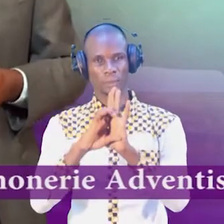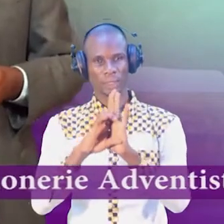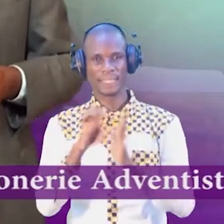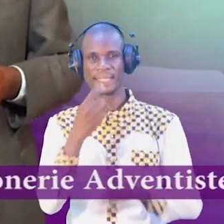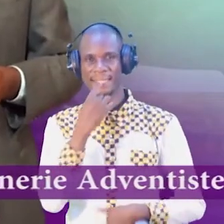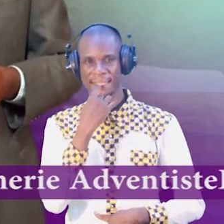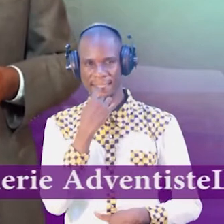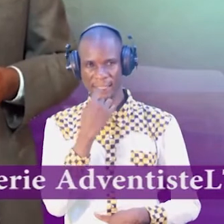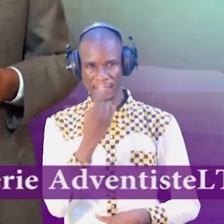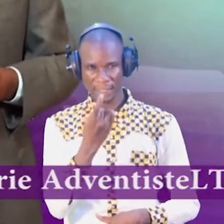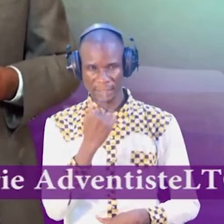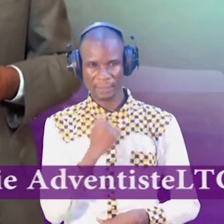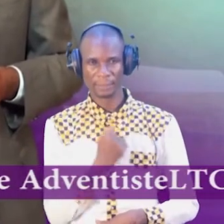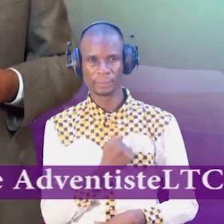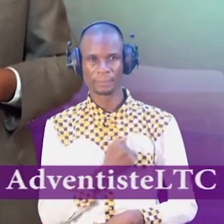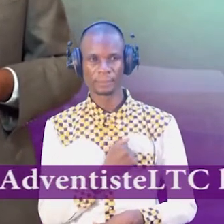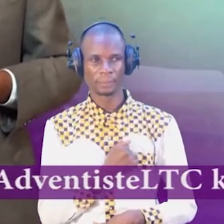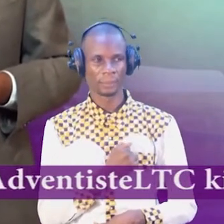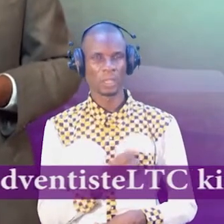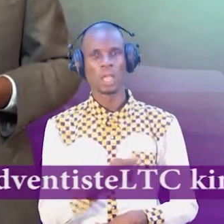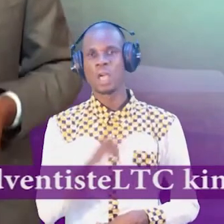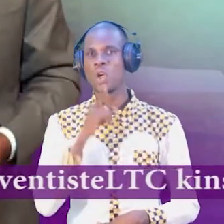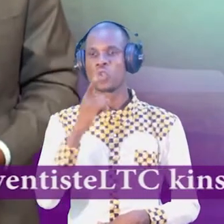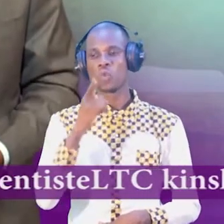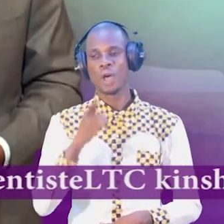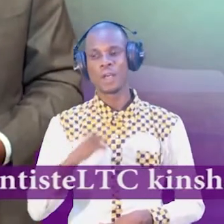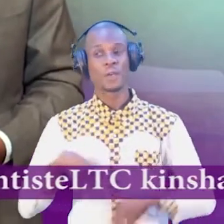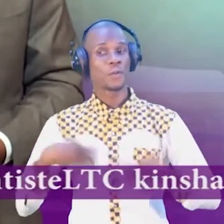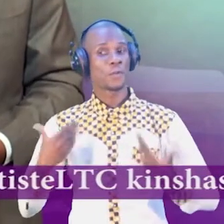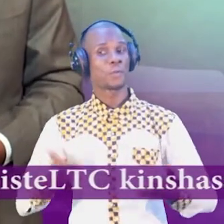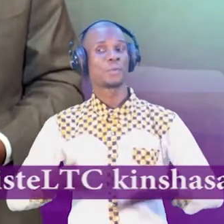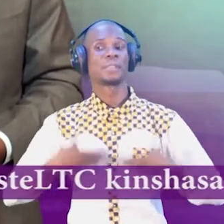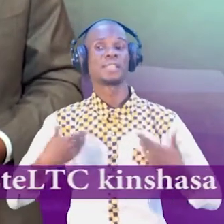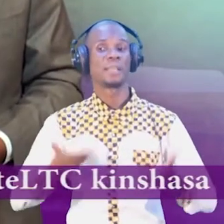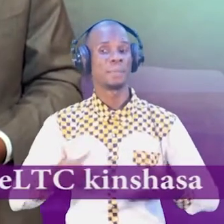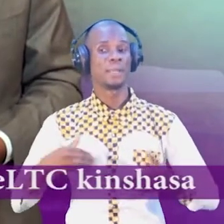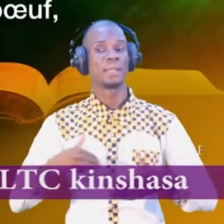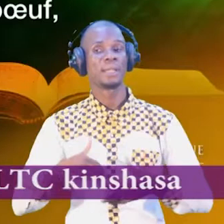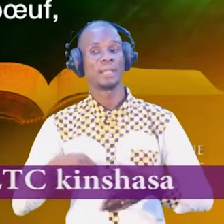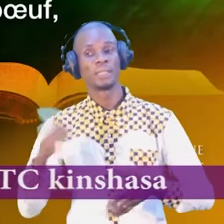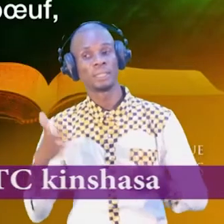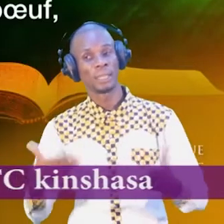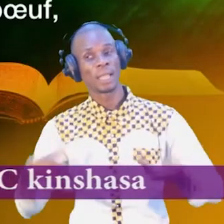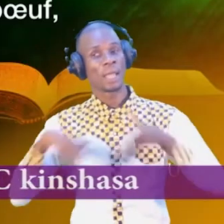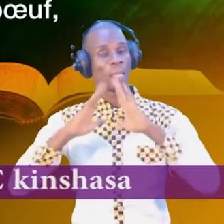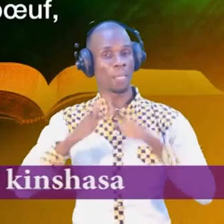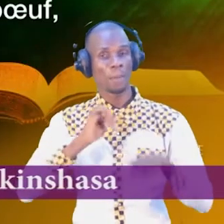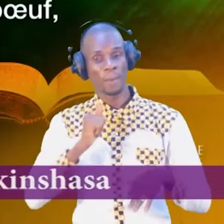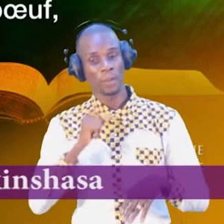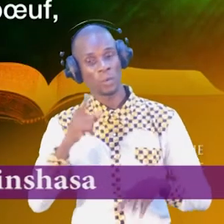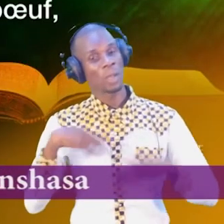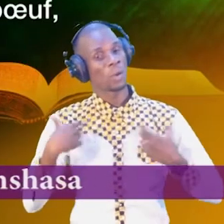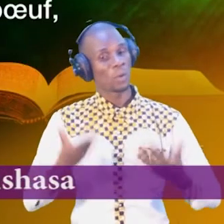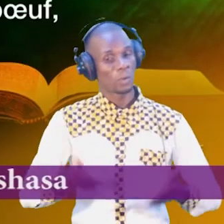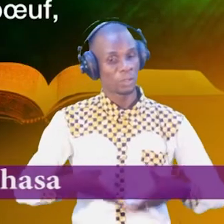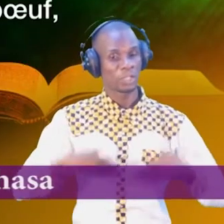Tokomisi kawa na mobeko ya zone. Bon. Ekomami boye na moloba ya Nzambe awa tozali eteni ya zone na sambo.